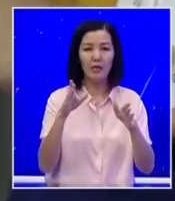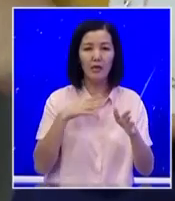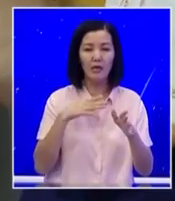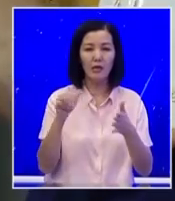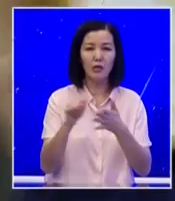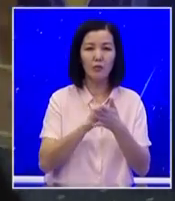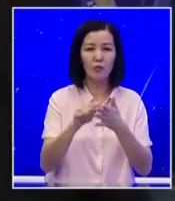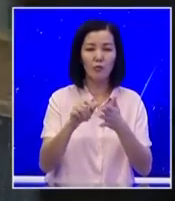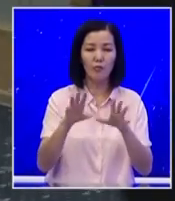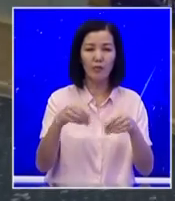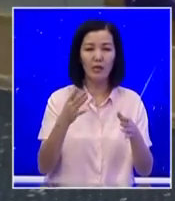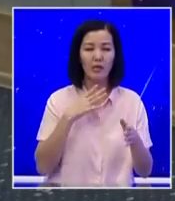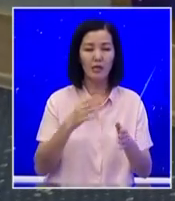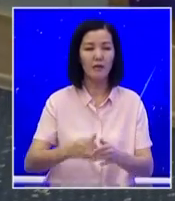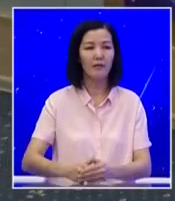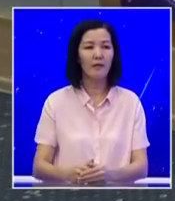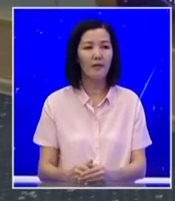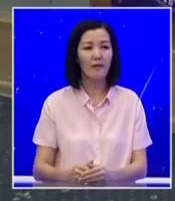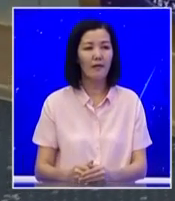арнайы дипломдар табысталды.